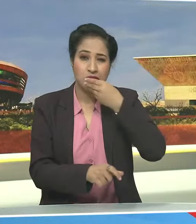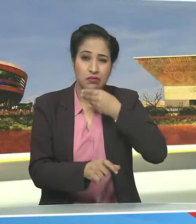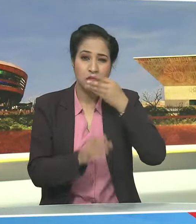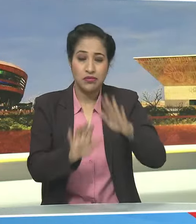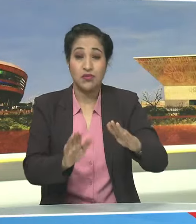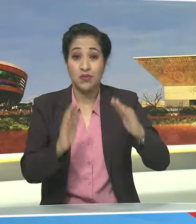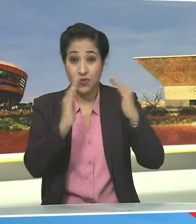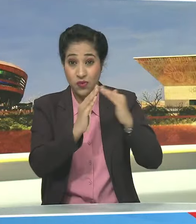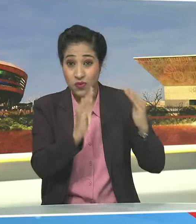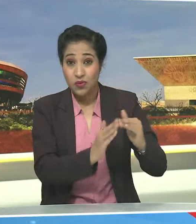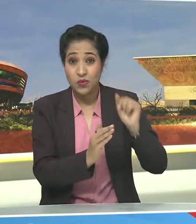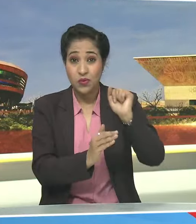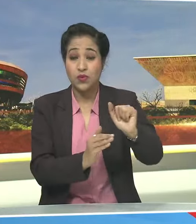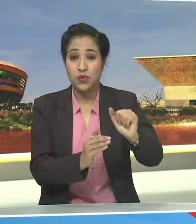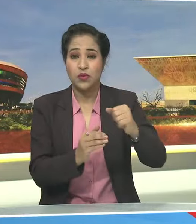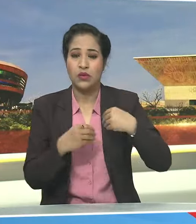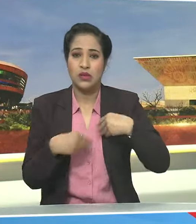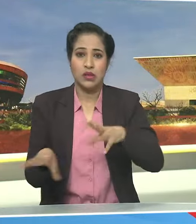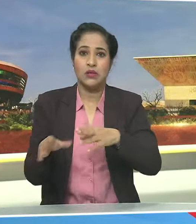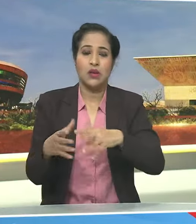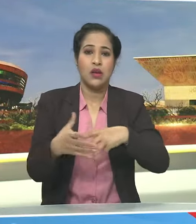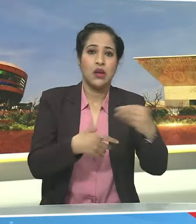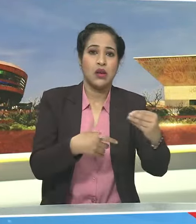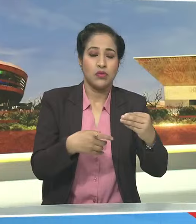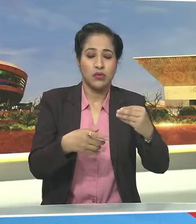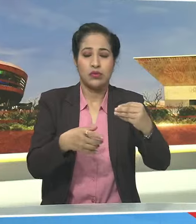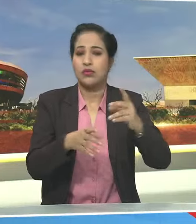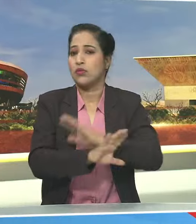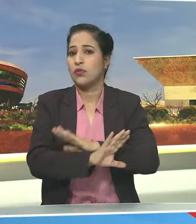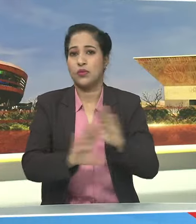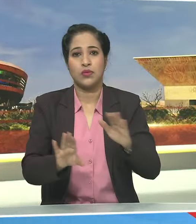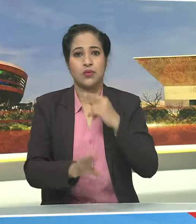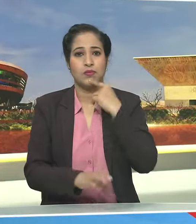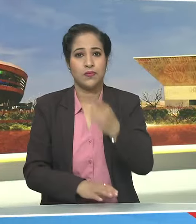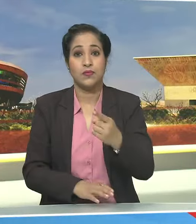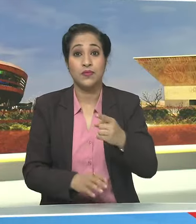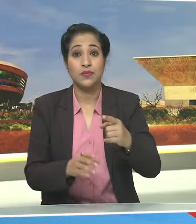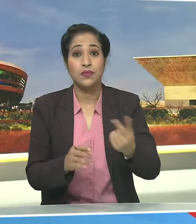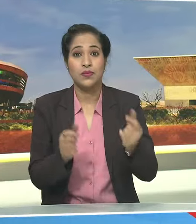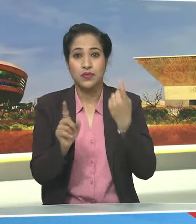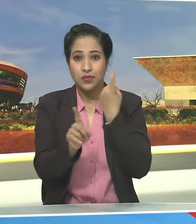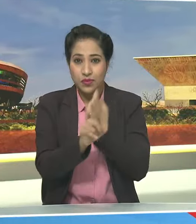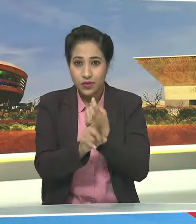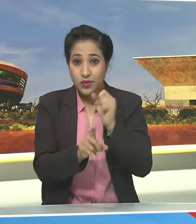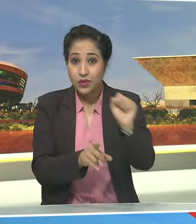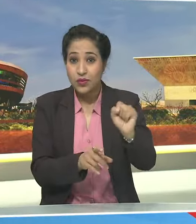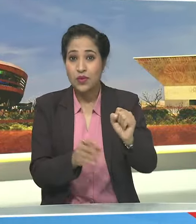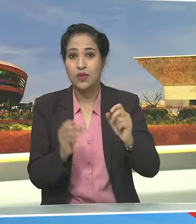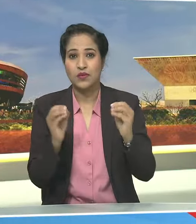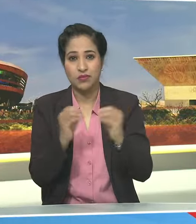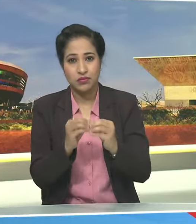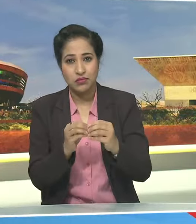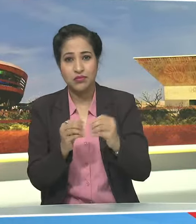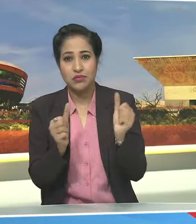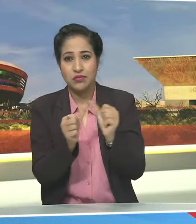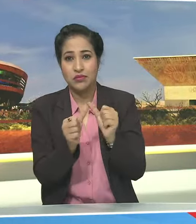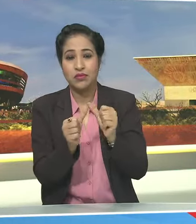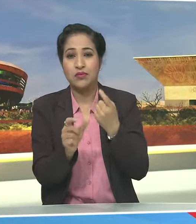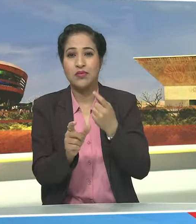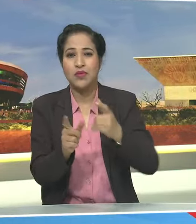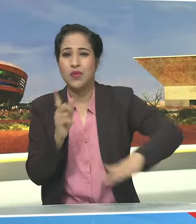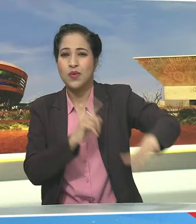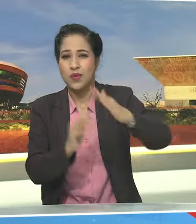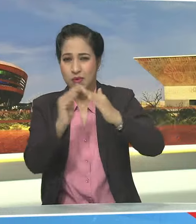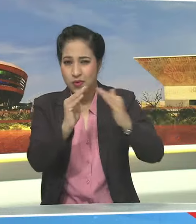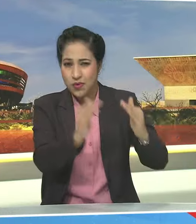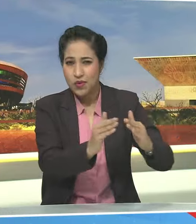की है कि वे घरों से बाहर निकले क्लप और विला एलमाना कस्बों के